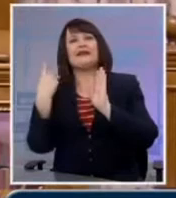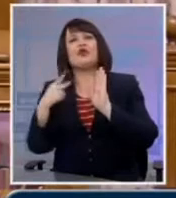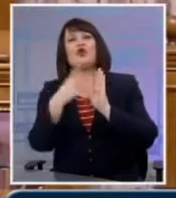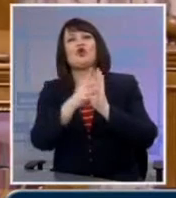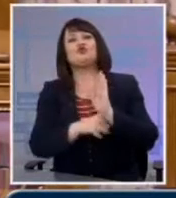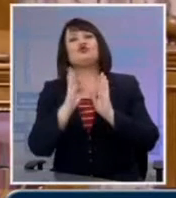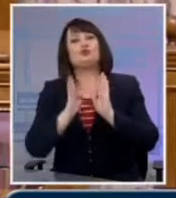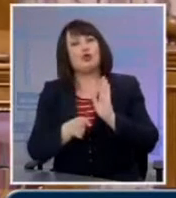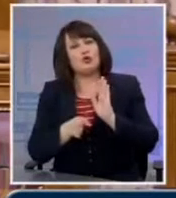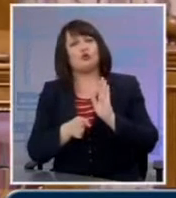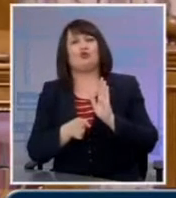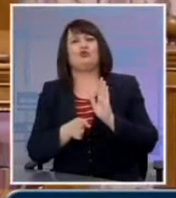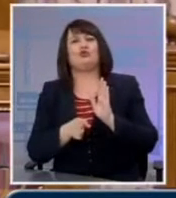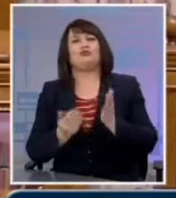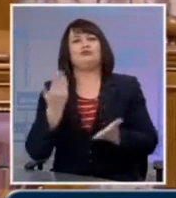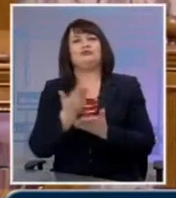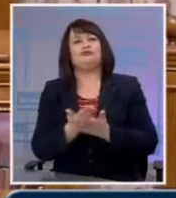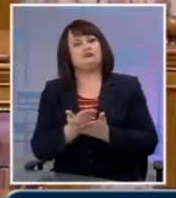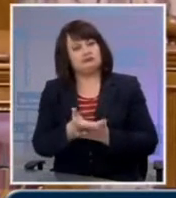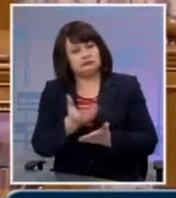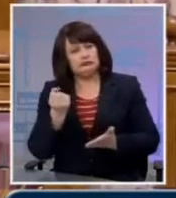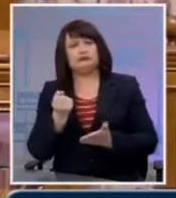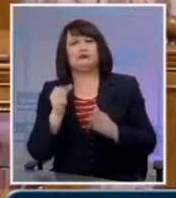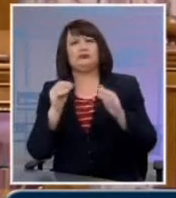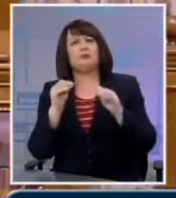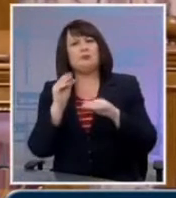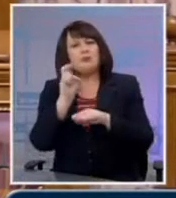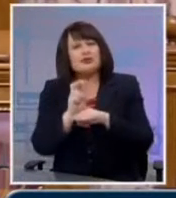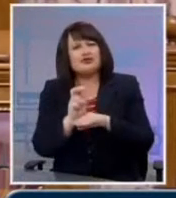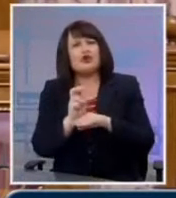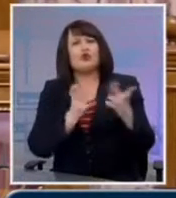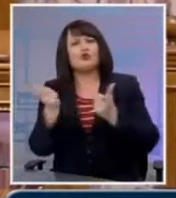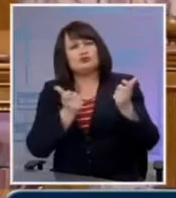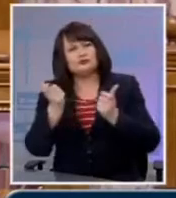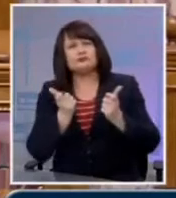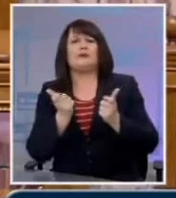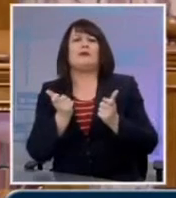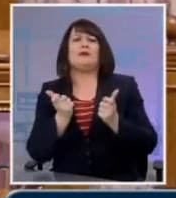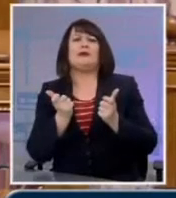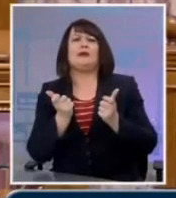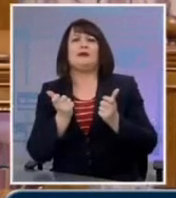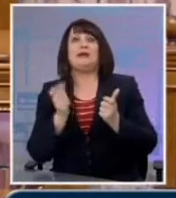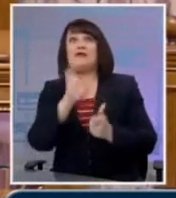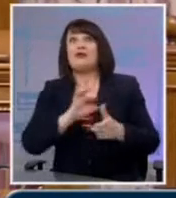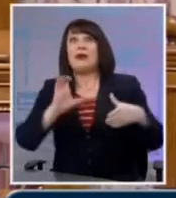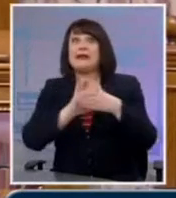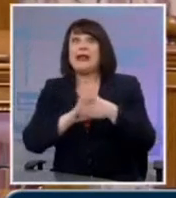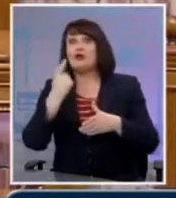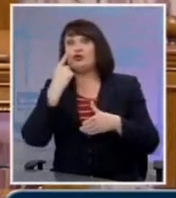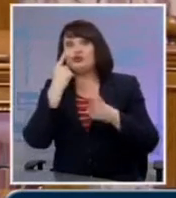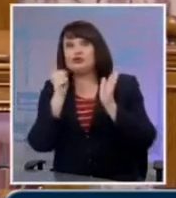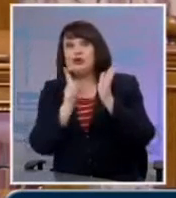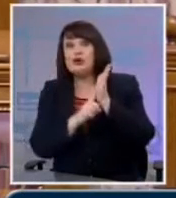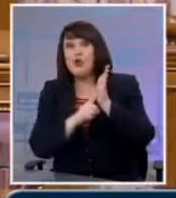να προβαίνουν σε απόκτηση απαιτήσεων από δάνεια και πιστώσεις υπό την επιφύλαξη διατάξεων της νομοθεσίας Ευρωπαϊκής Ένωσης. Προστίθεται